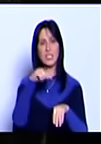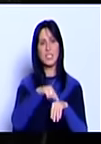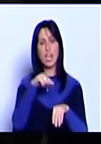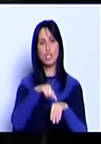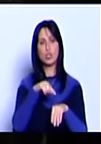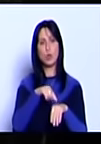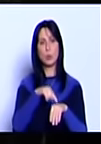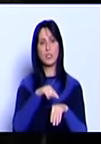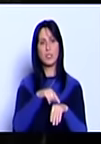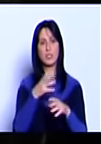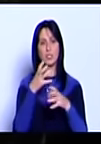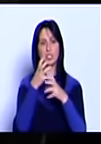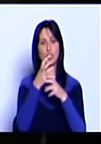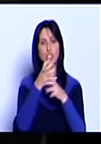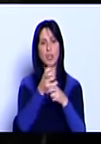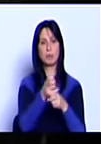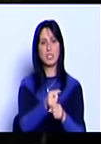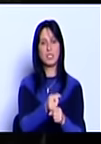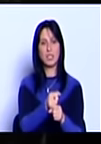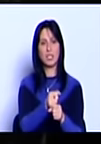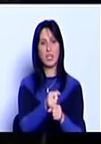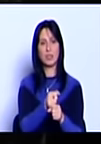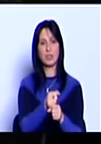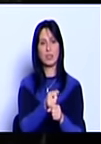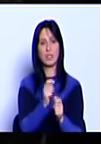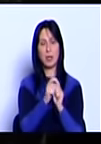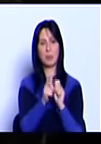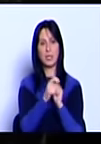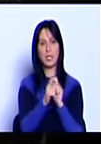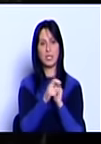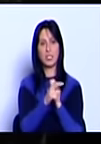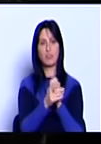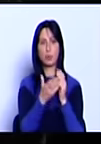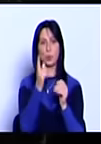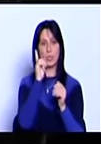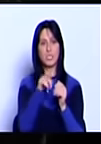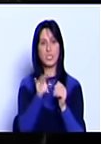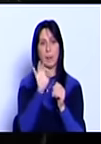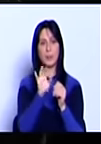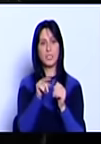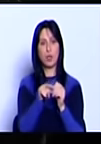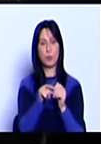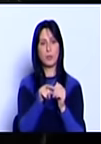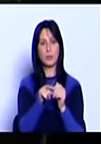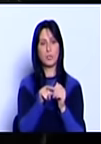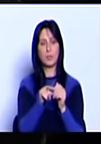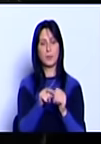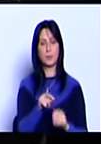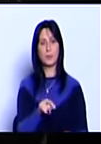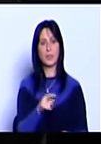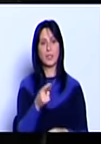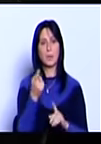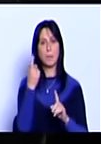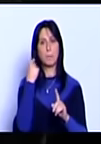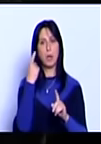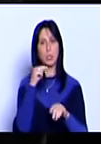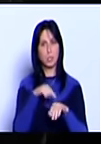საგრძნობლად შეგიმცირდათ ეს დაფინანსება. თუ იცით ამის თაობაზე, ან მაშინ კონდა